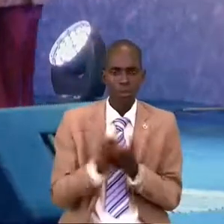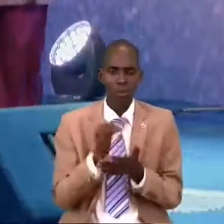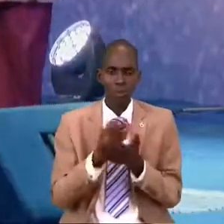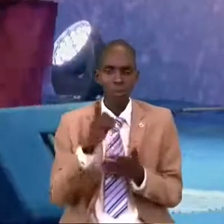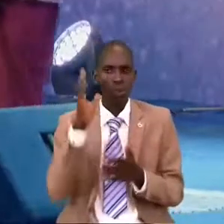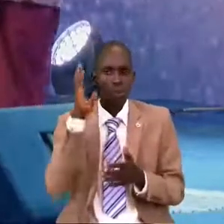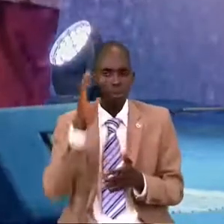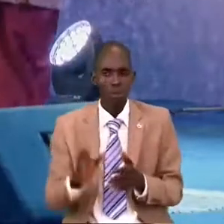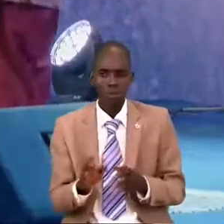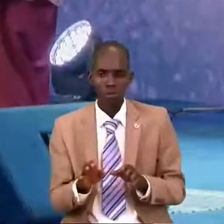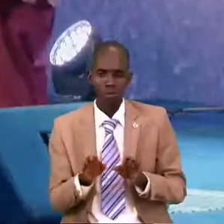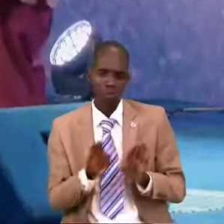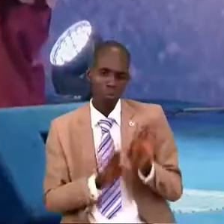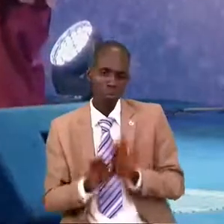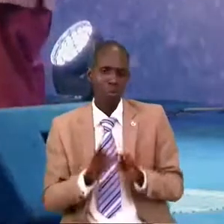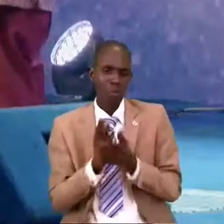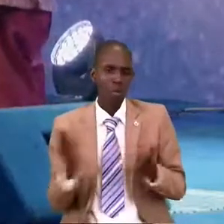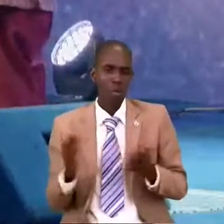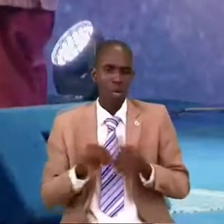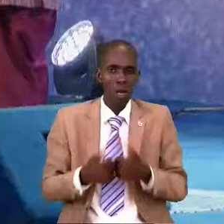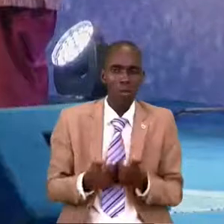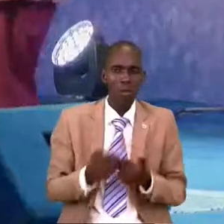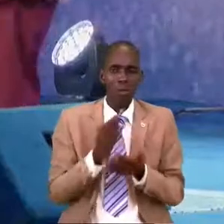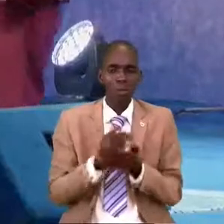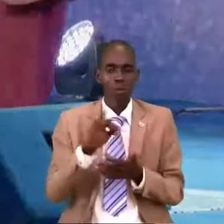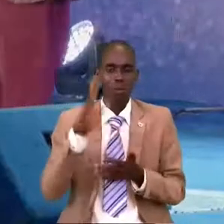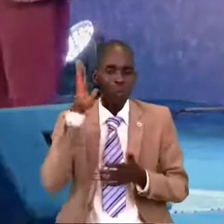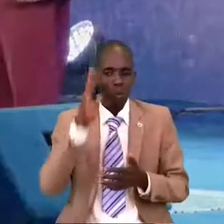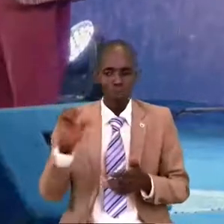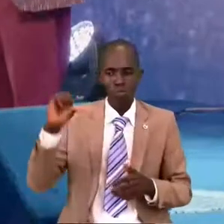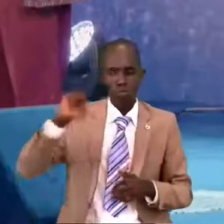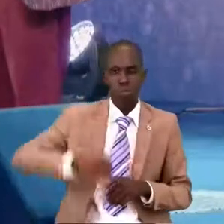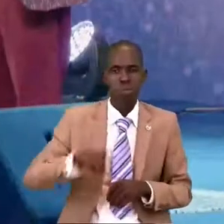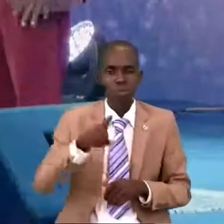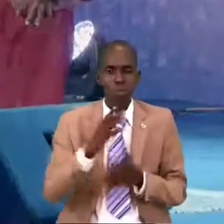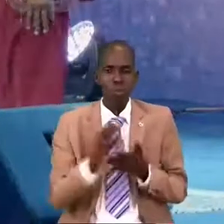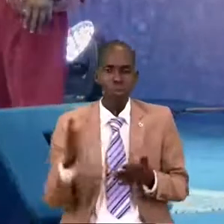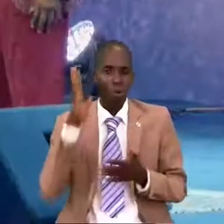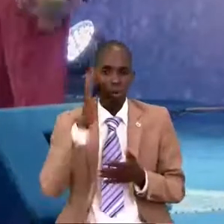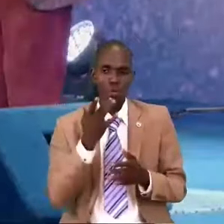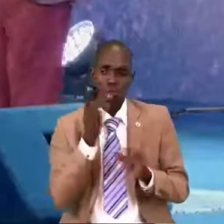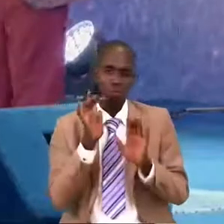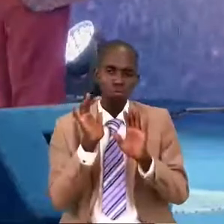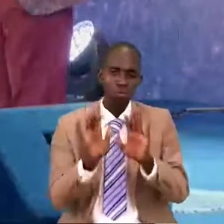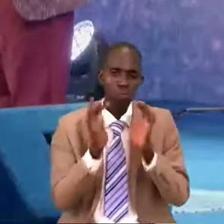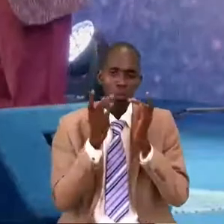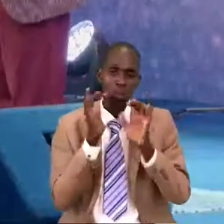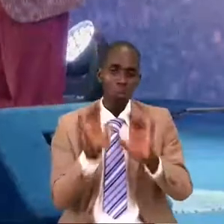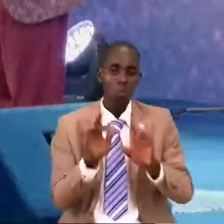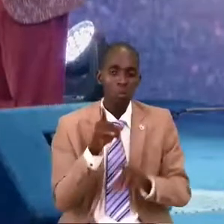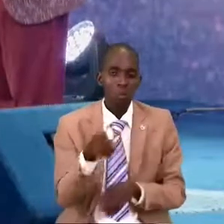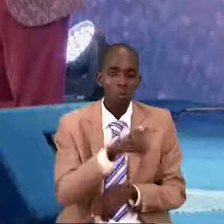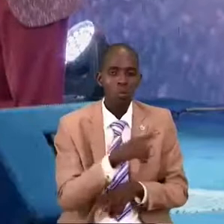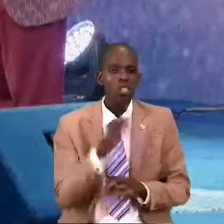va te minimiser, quelqu'un va se moquer de toi. Si tu n'avais pas peur, s'il n'y avait pas de crainte dans ton